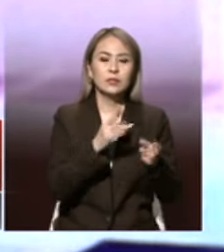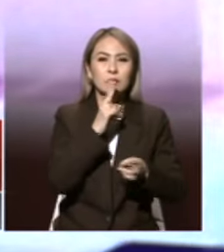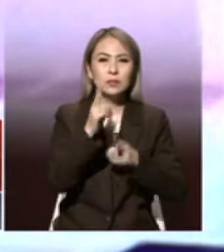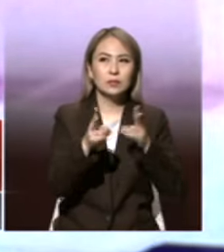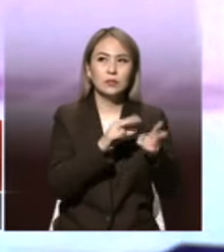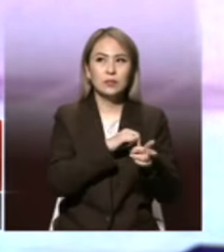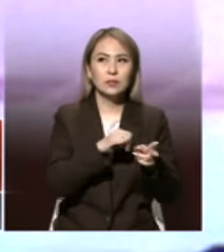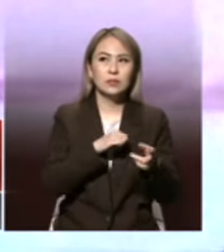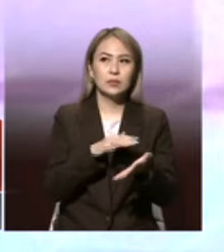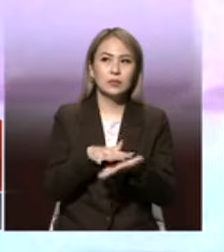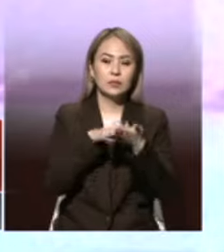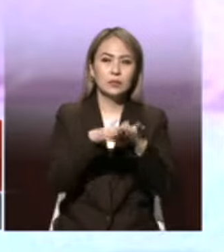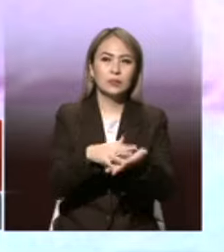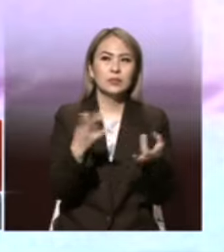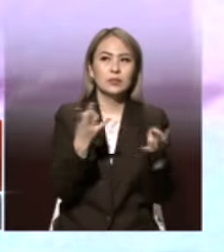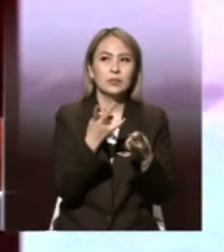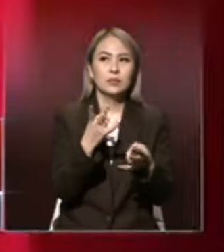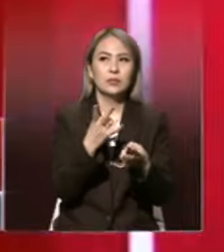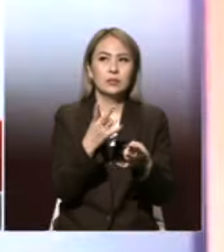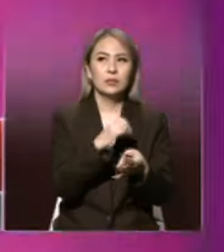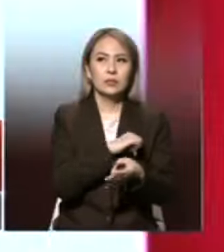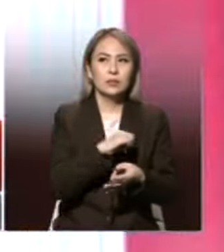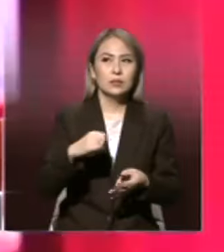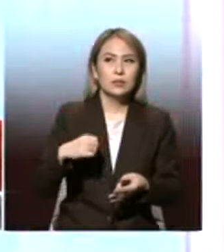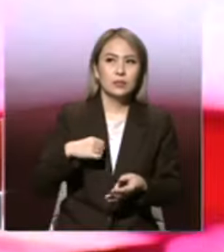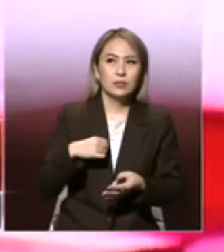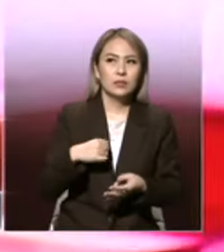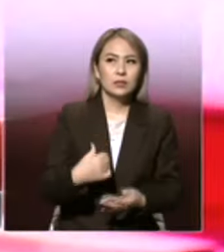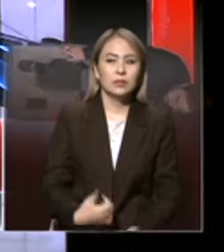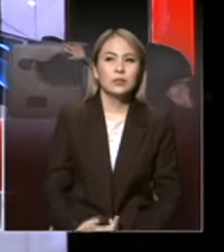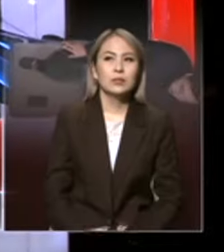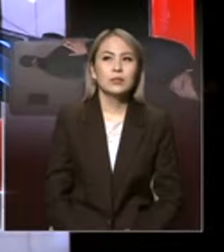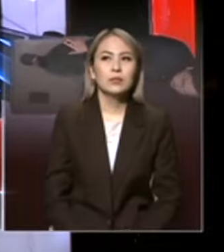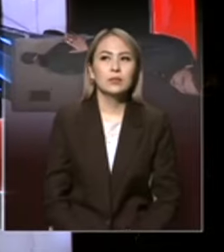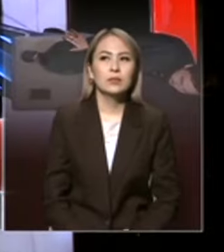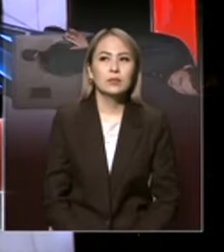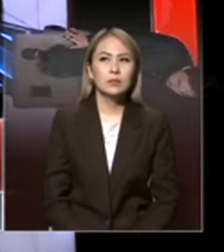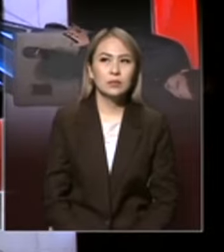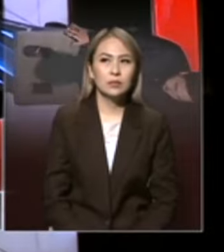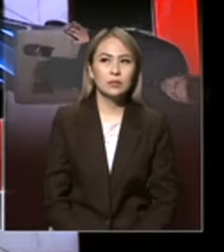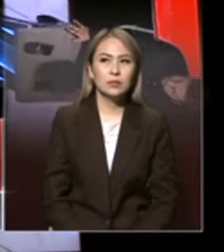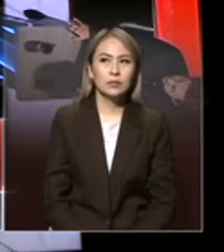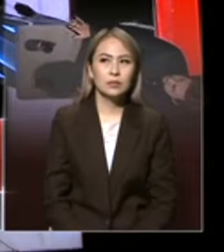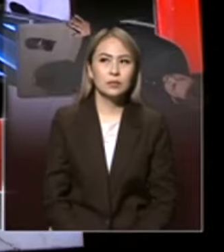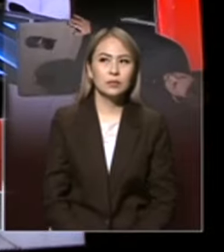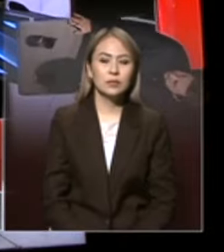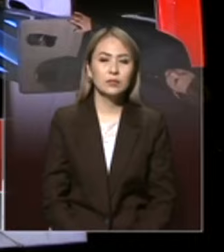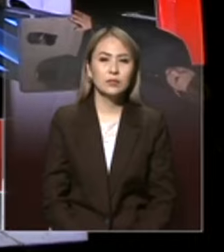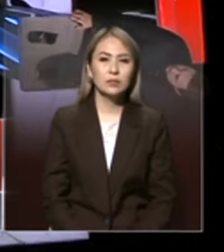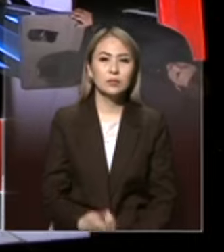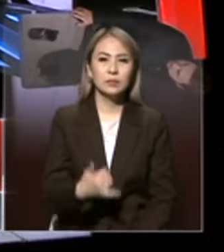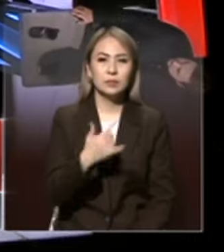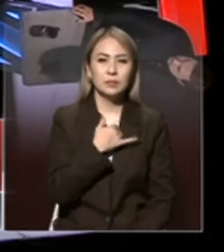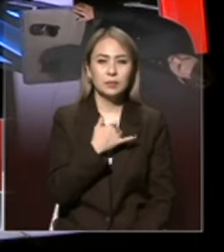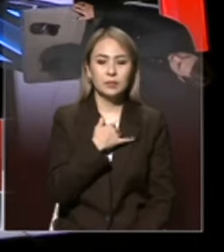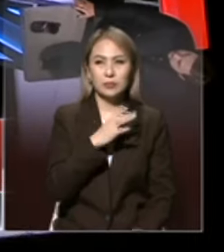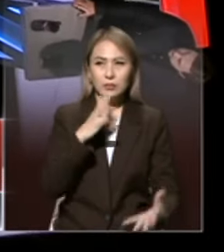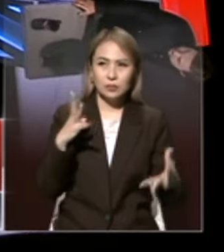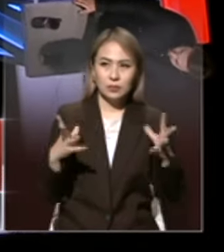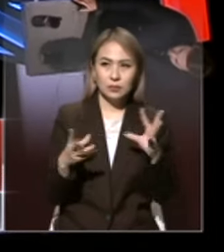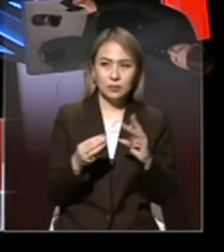өзі бар бар жазу керек. Өзі... Ақмарал ханым, мен бір сұрақ қойын. Мынау біздегі жалпы